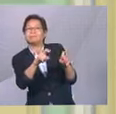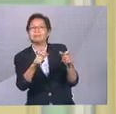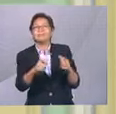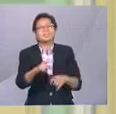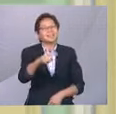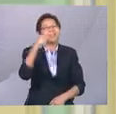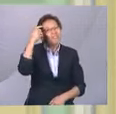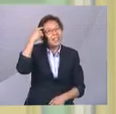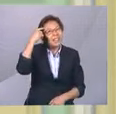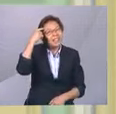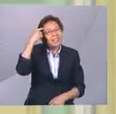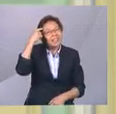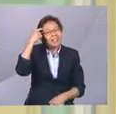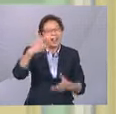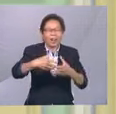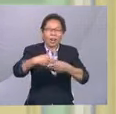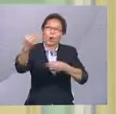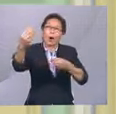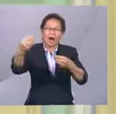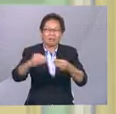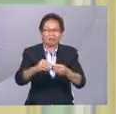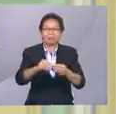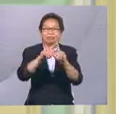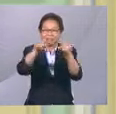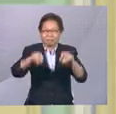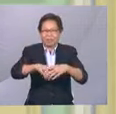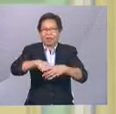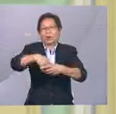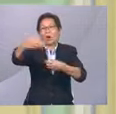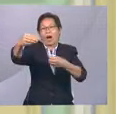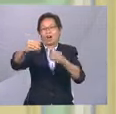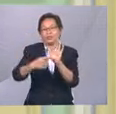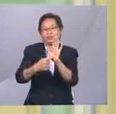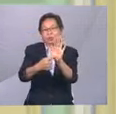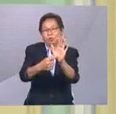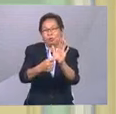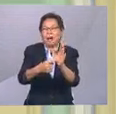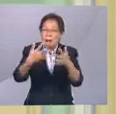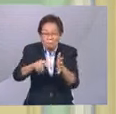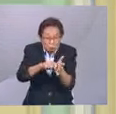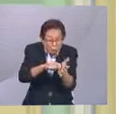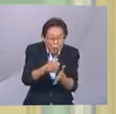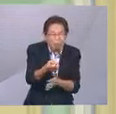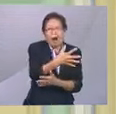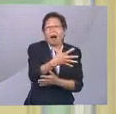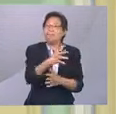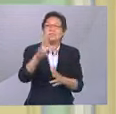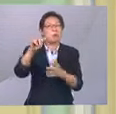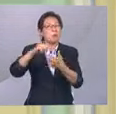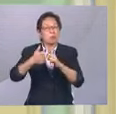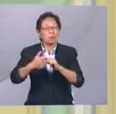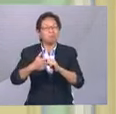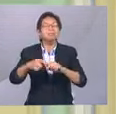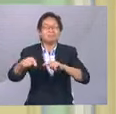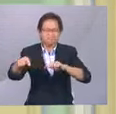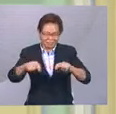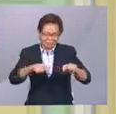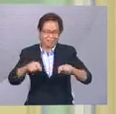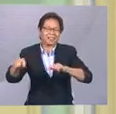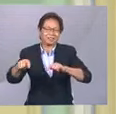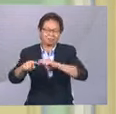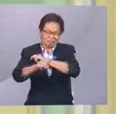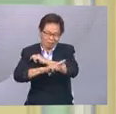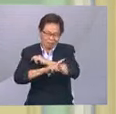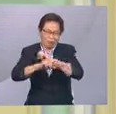pikir keluar minta maaf pada itu tidak menyelesaikan masalah kado tindakan masih